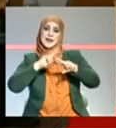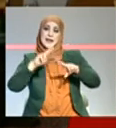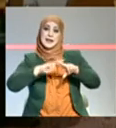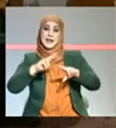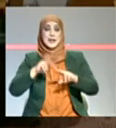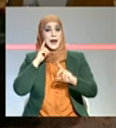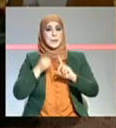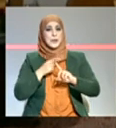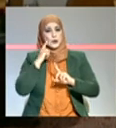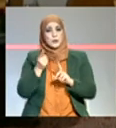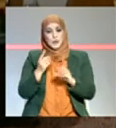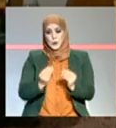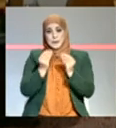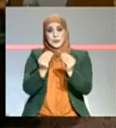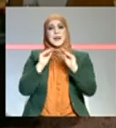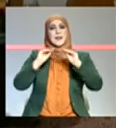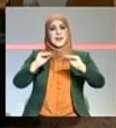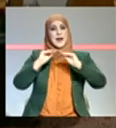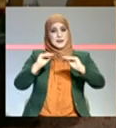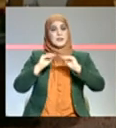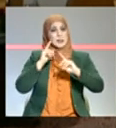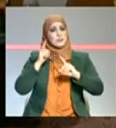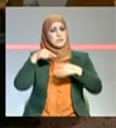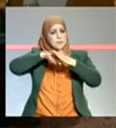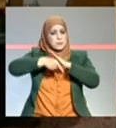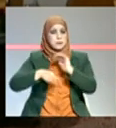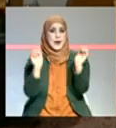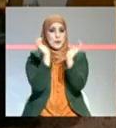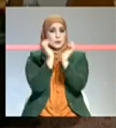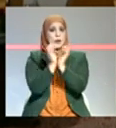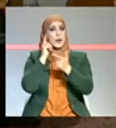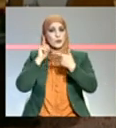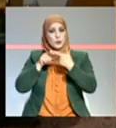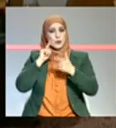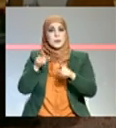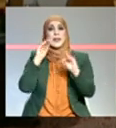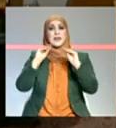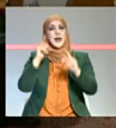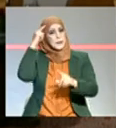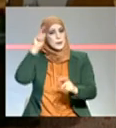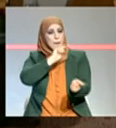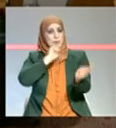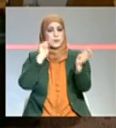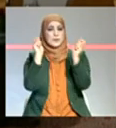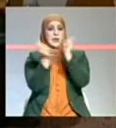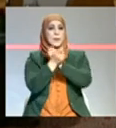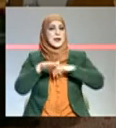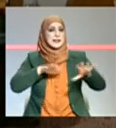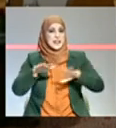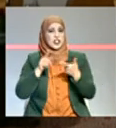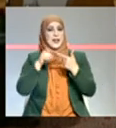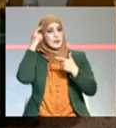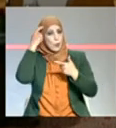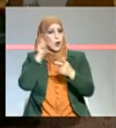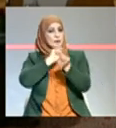أنها تجعل أن التربية والتعليم تكون في عمق المجتمع وتكون كذلك أداة للتغيير، تغيير السياسات، تغيير